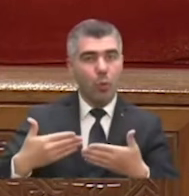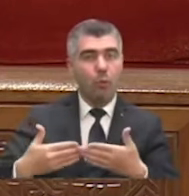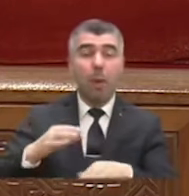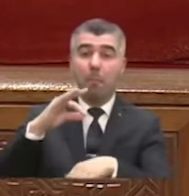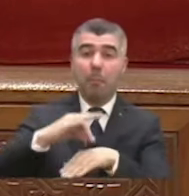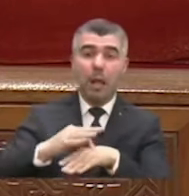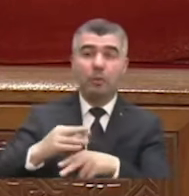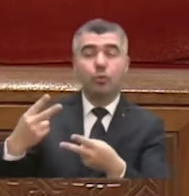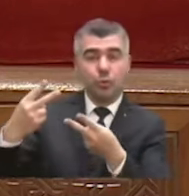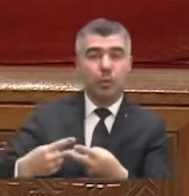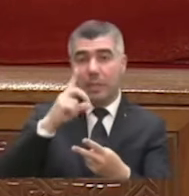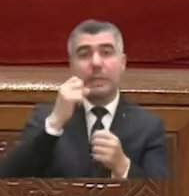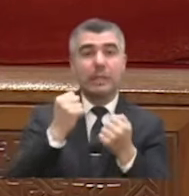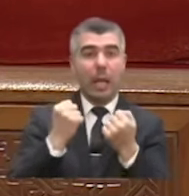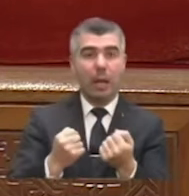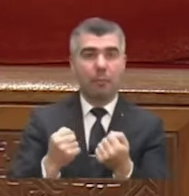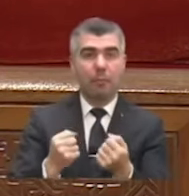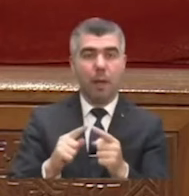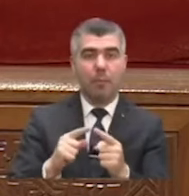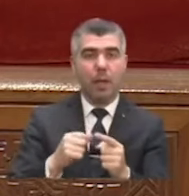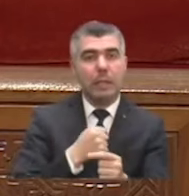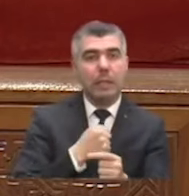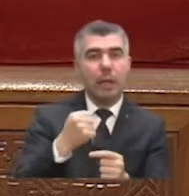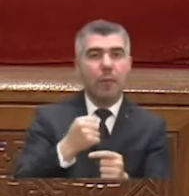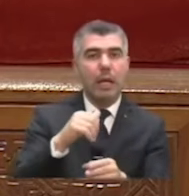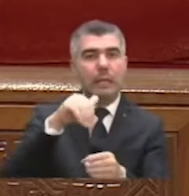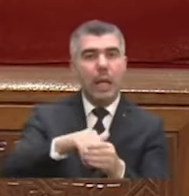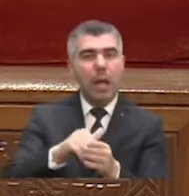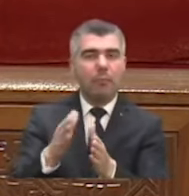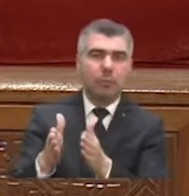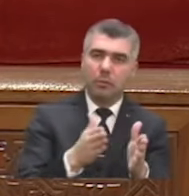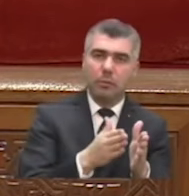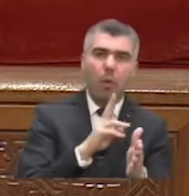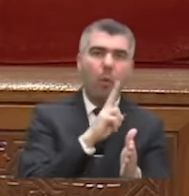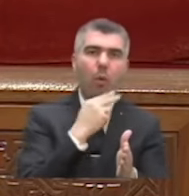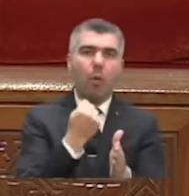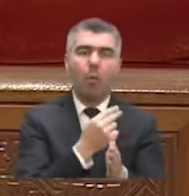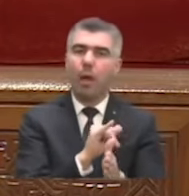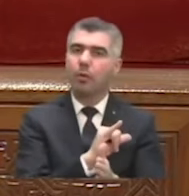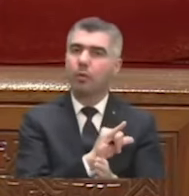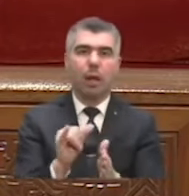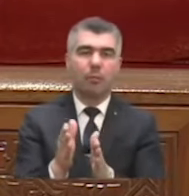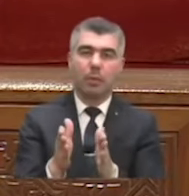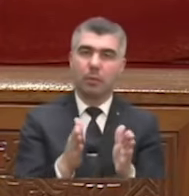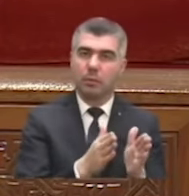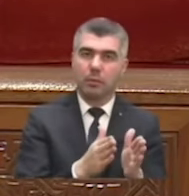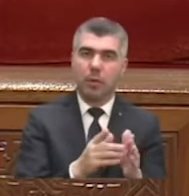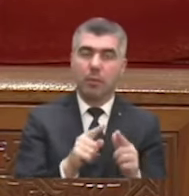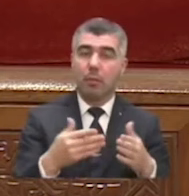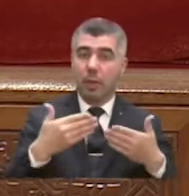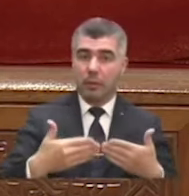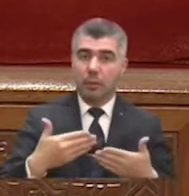باش نجاوب وندافع، ليس من جانب الانتماء الحزبي، ليس من جانب الانتماء الحكومي، لأن هذه المسائل